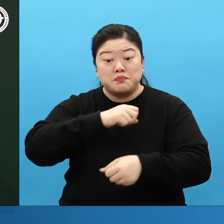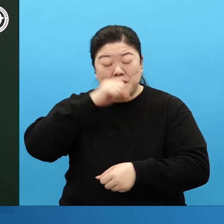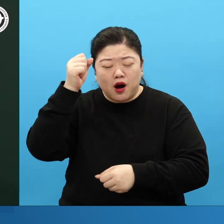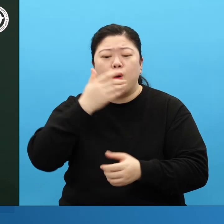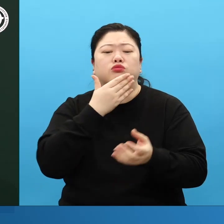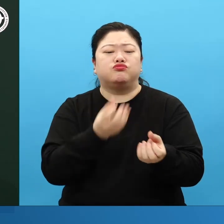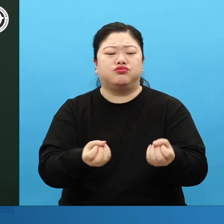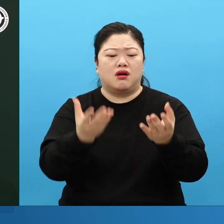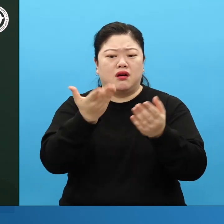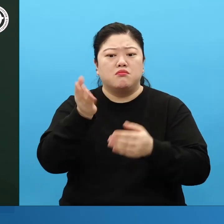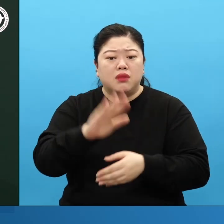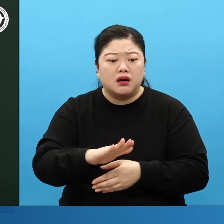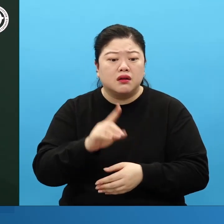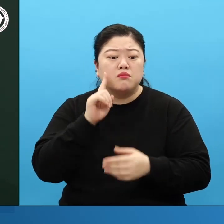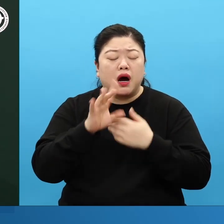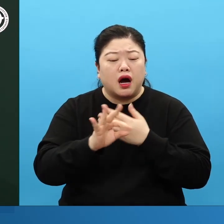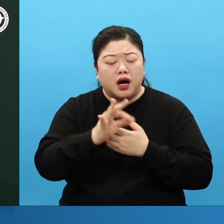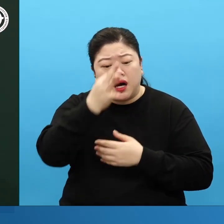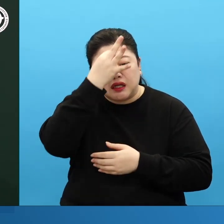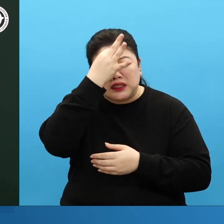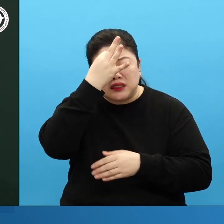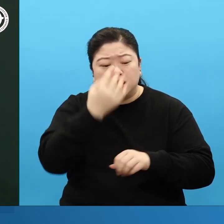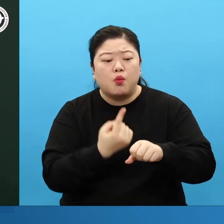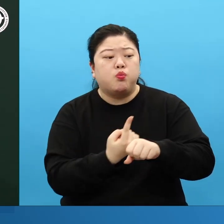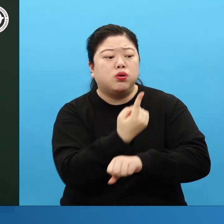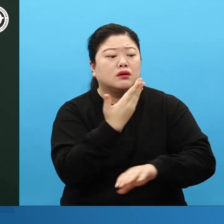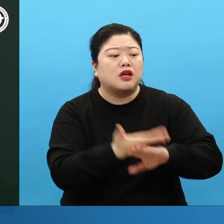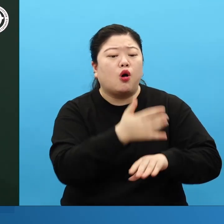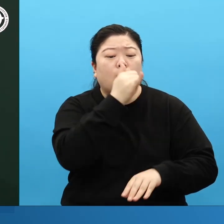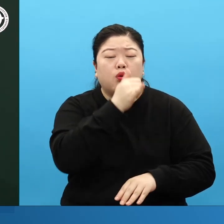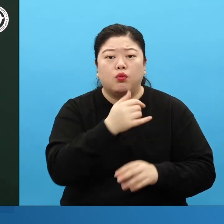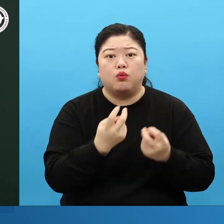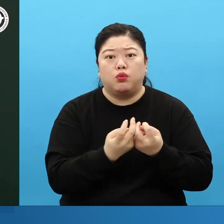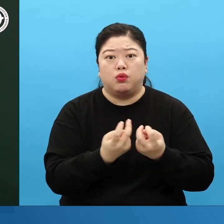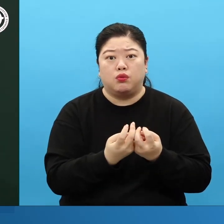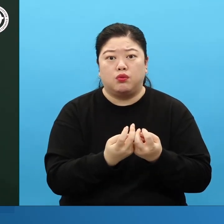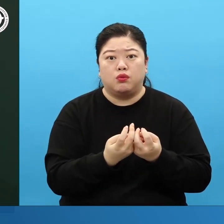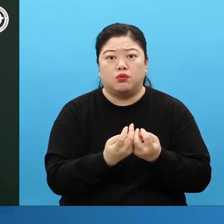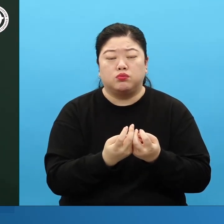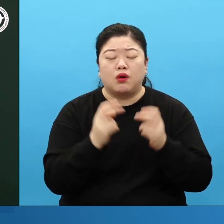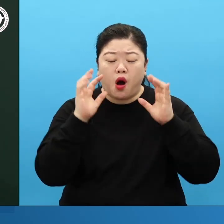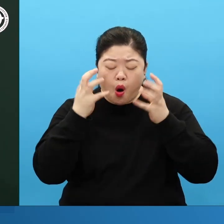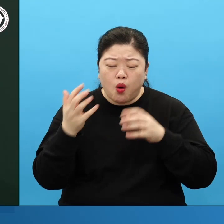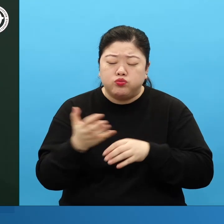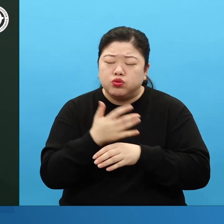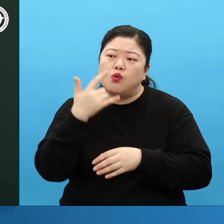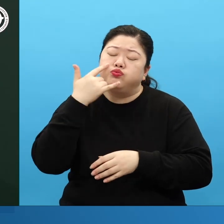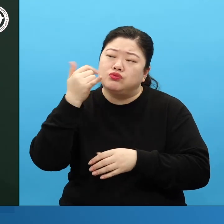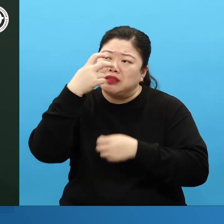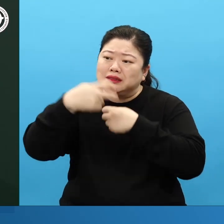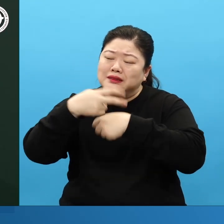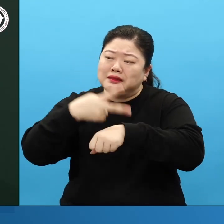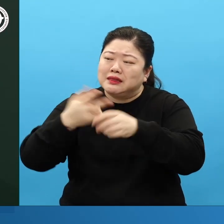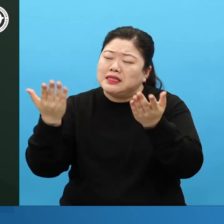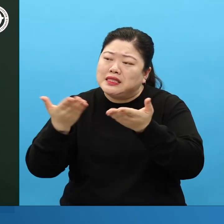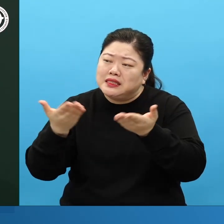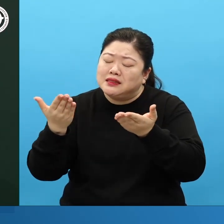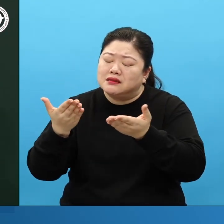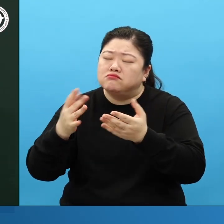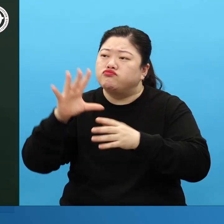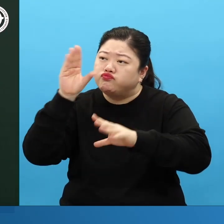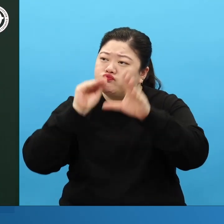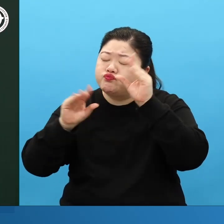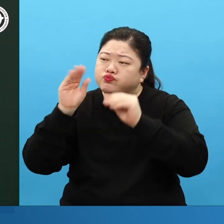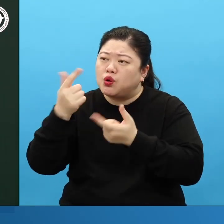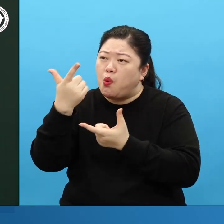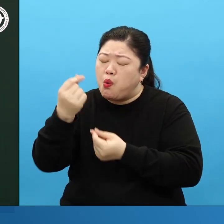de tener, pero es lo único que han 다른 visto 사람 hasta 사업 ahora. 것이 어려운데 이 사람 별로 안 어려워. 왜냐 어릴 때부터 봤기 때문에. Los exámenes para otras personas son difíciles, pero para ellos no, porque han visto